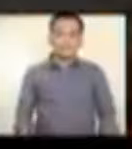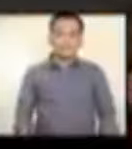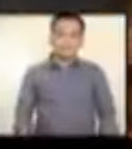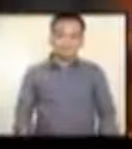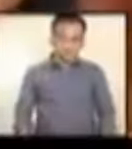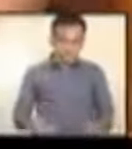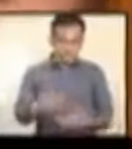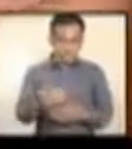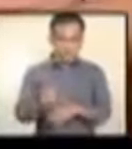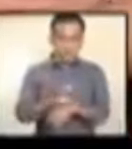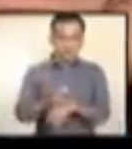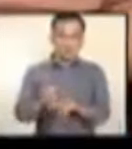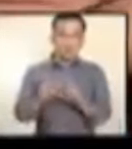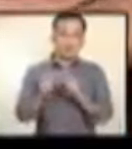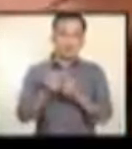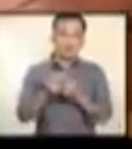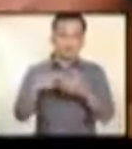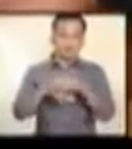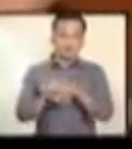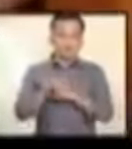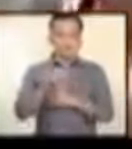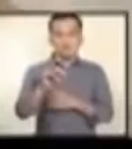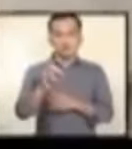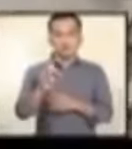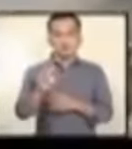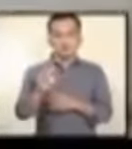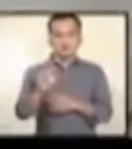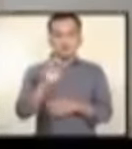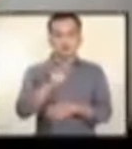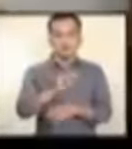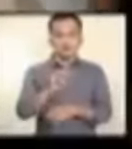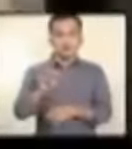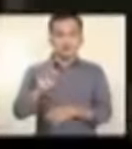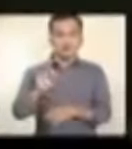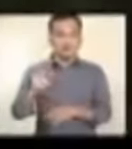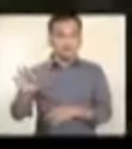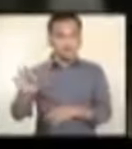Sunod na kakarinig ng grupo ang pagsabak ng Marosa sa Metro Manila Film